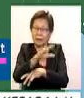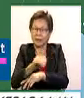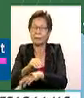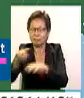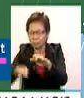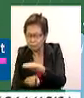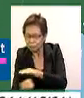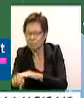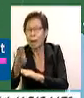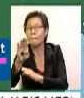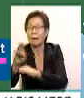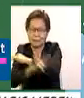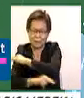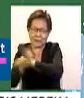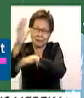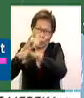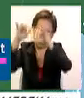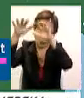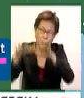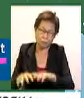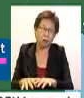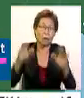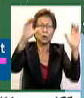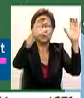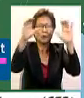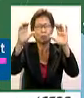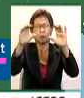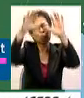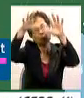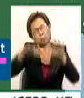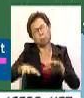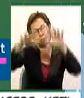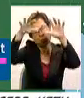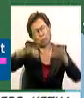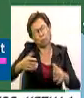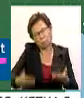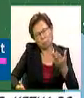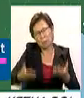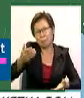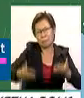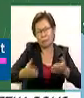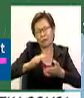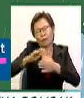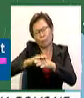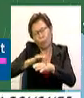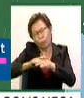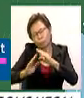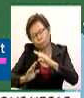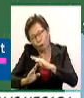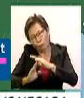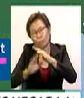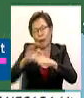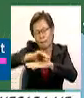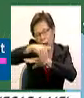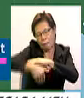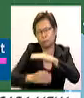kawasan pedalaman barat negeri Sarawak. Keadaan cuaca yang lembap ini juga dijangkakan akan beransur reda menjelang